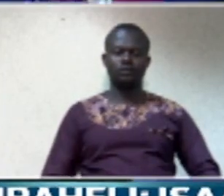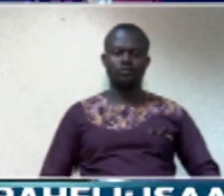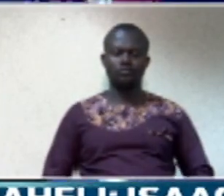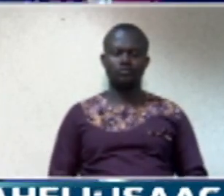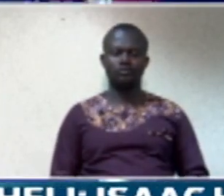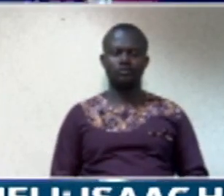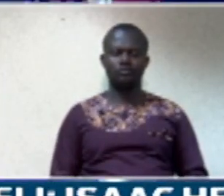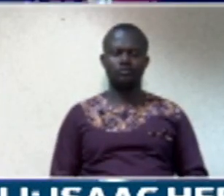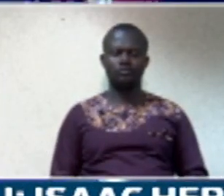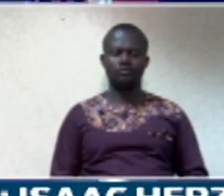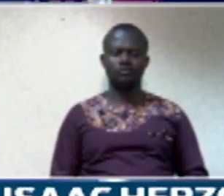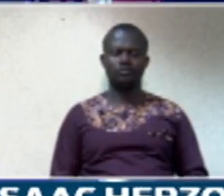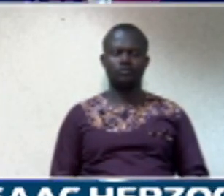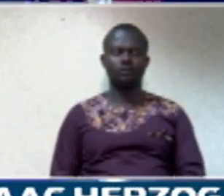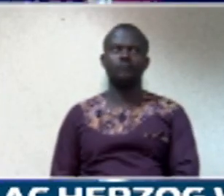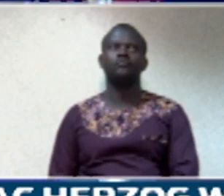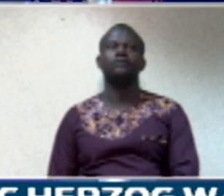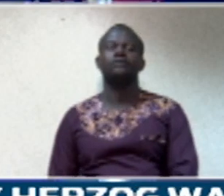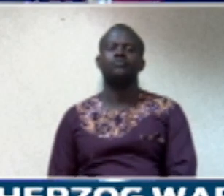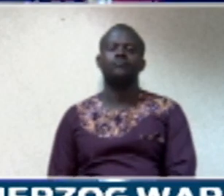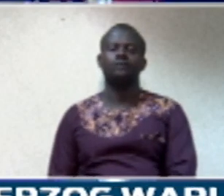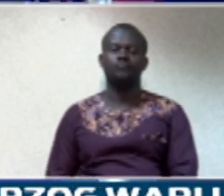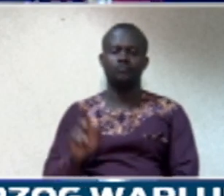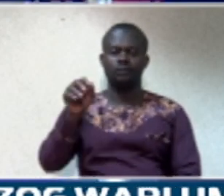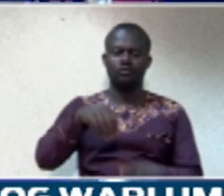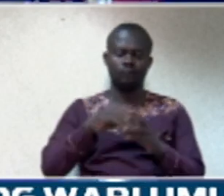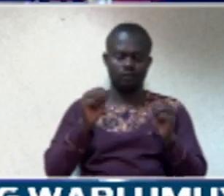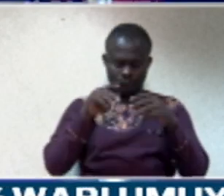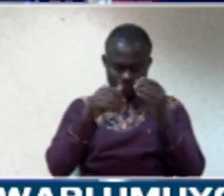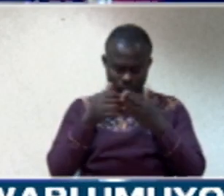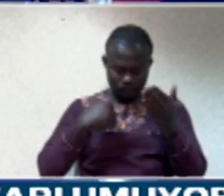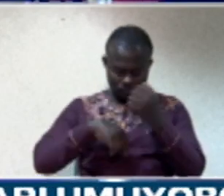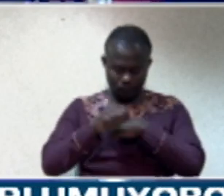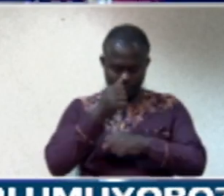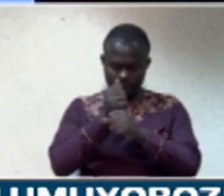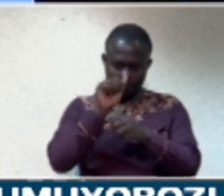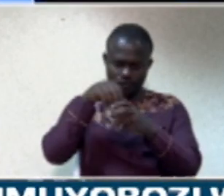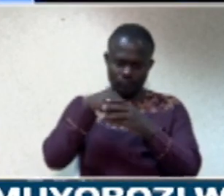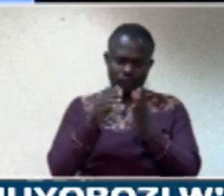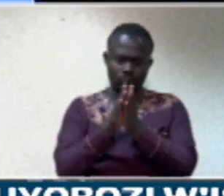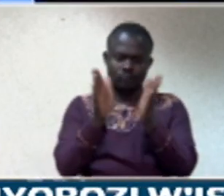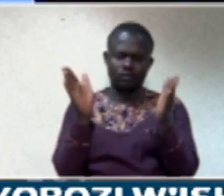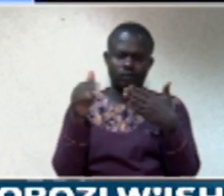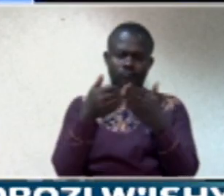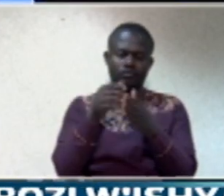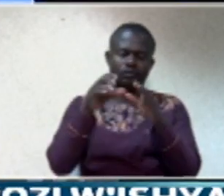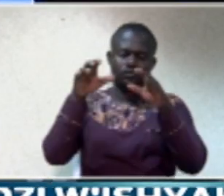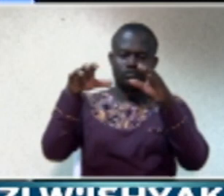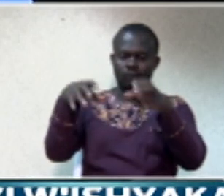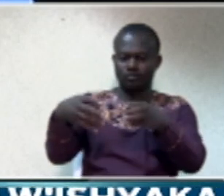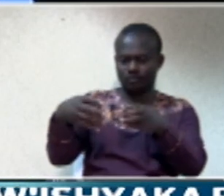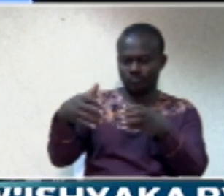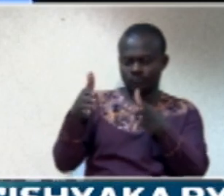Rubavu. Tuve i Rubavu tujye mu nteko ishinga amategeko n'ibikorwa bikorwamo muri rusange muri ka gace